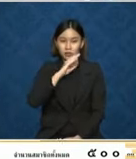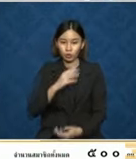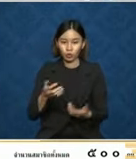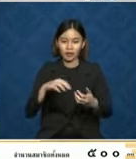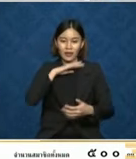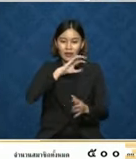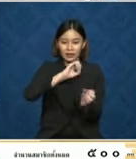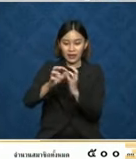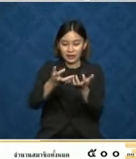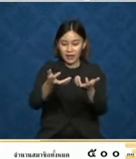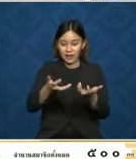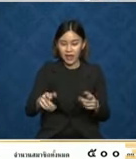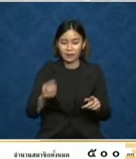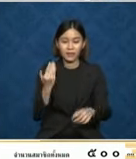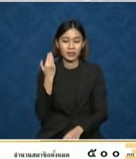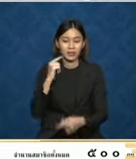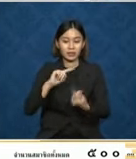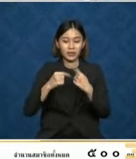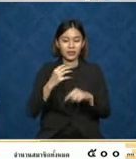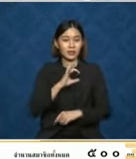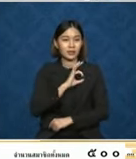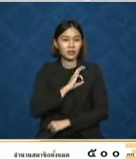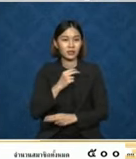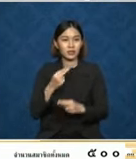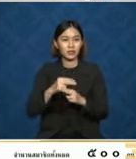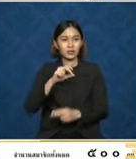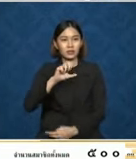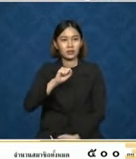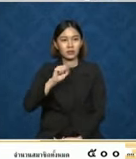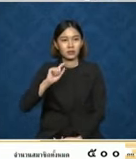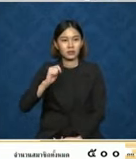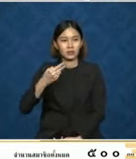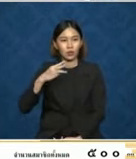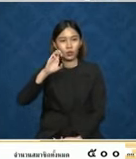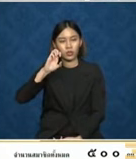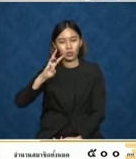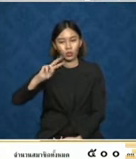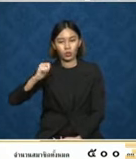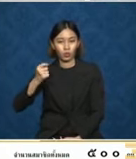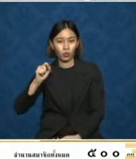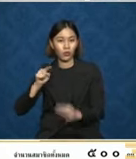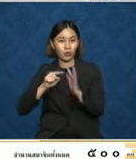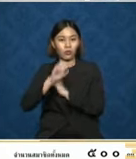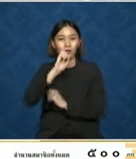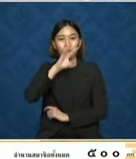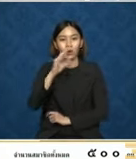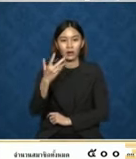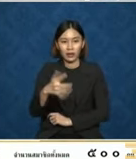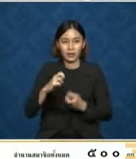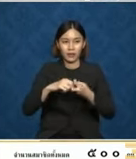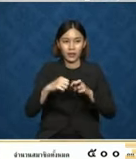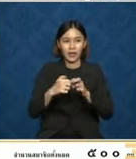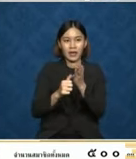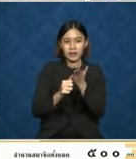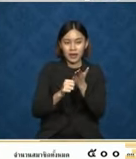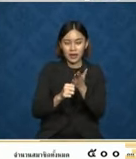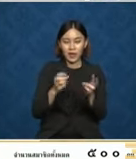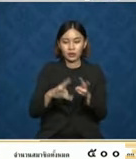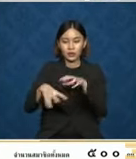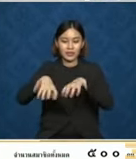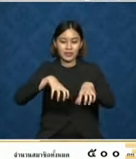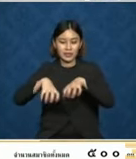ทางนะคะเมื่อสักครู่เพื่อนสมาชิกนะคะสสทวิวงศ์นะคะก็ได้แจ้งไปแล้วว่าการแก้ไขปัญหาขยะการจัดการขยะ